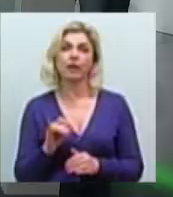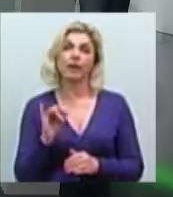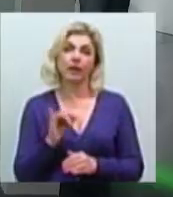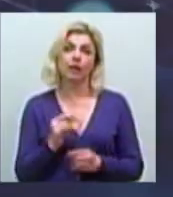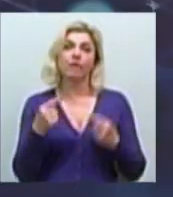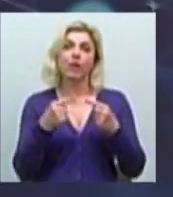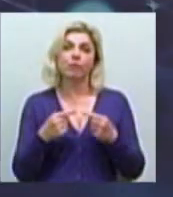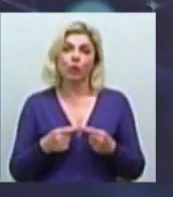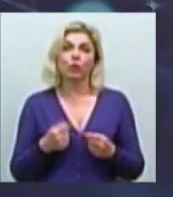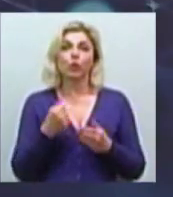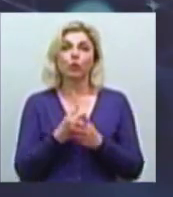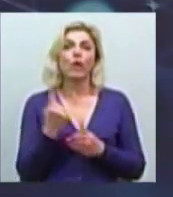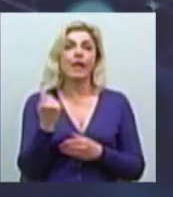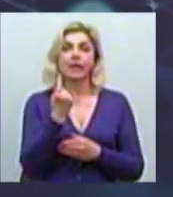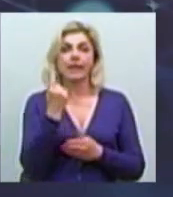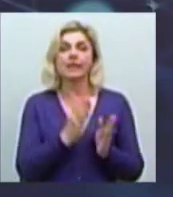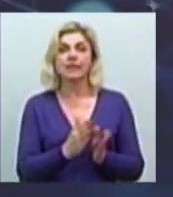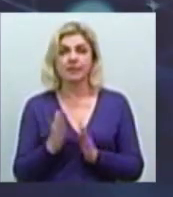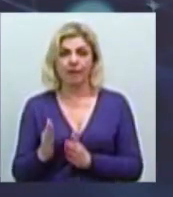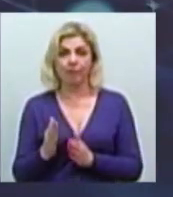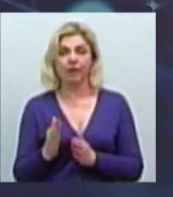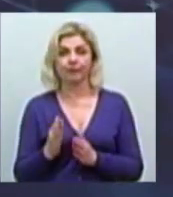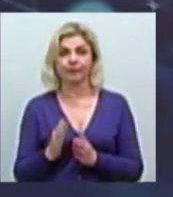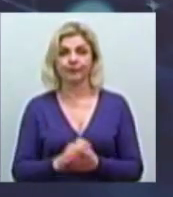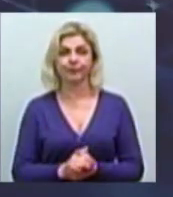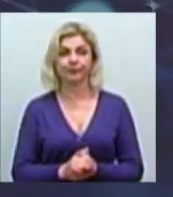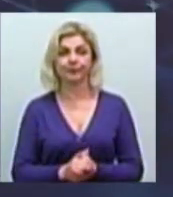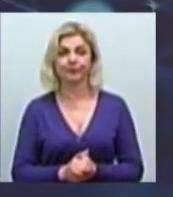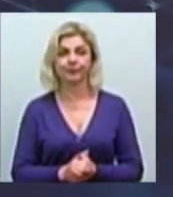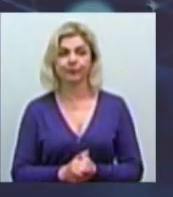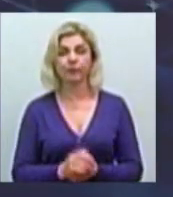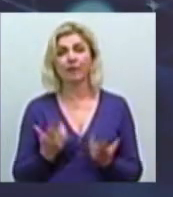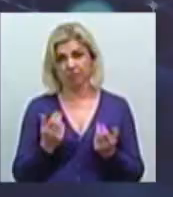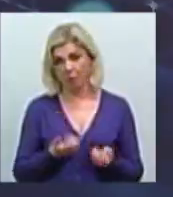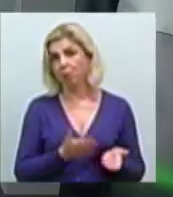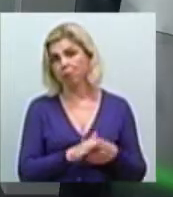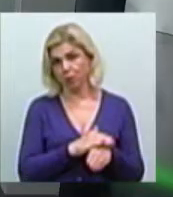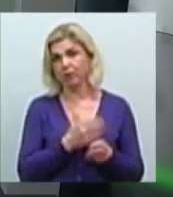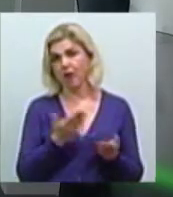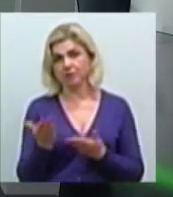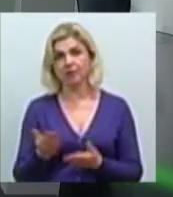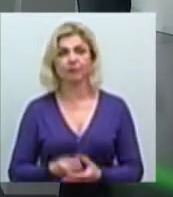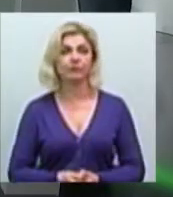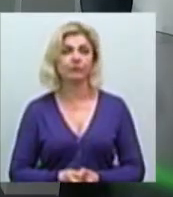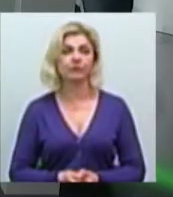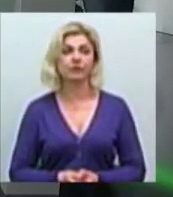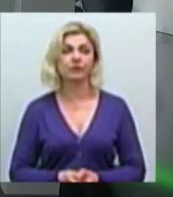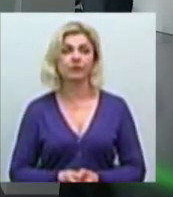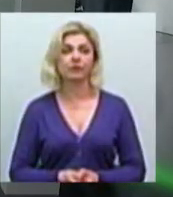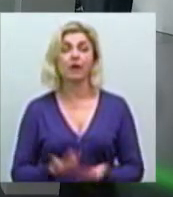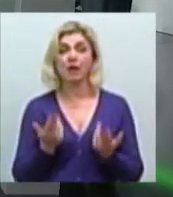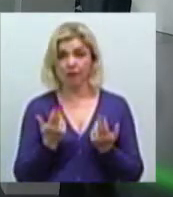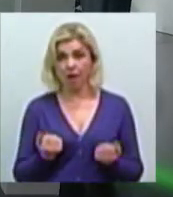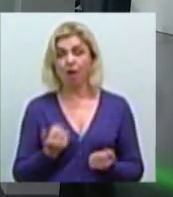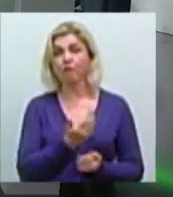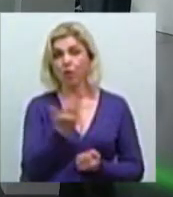відповідно до єдиної системи відкритих бюджетів шкіл? Да, будь ласка. Так, вони